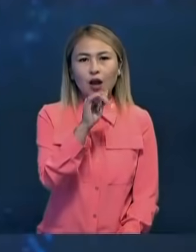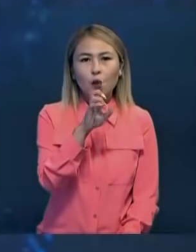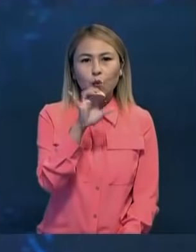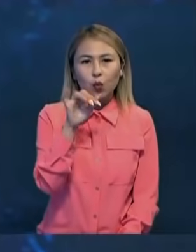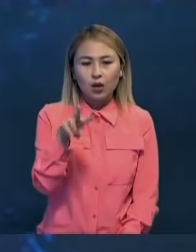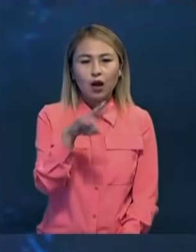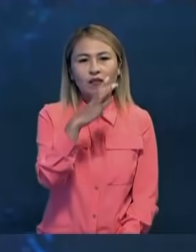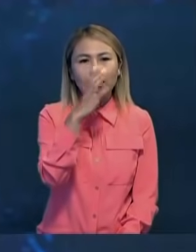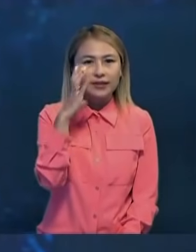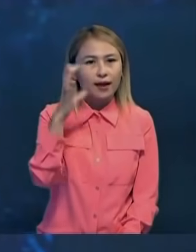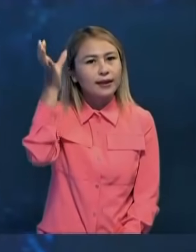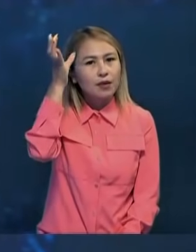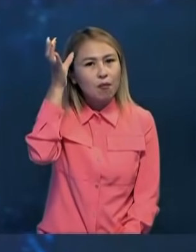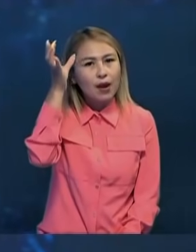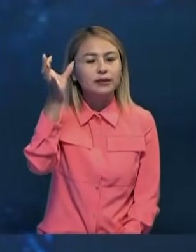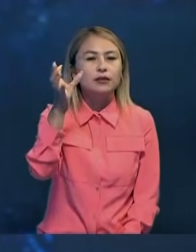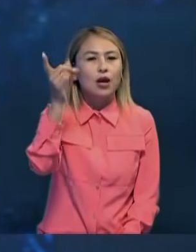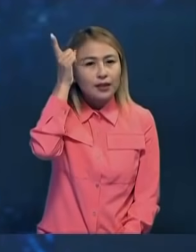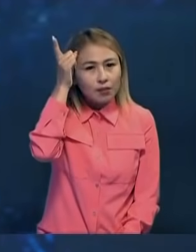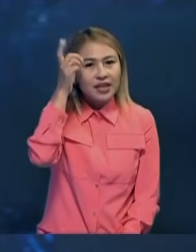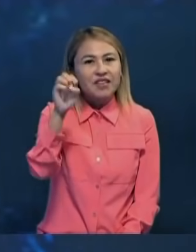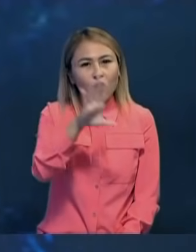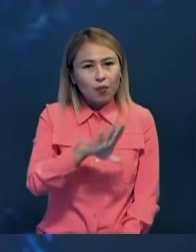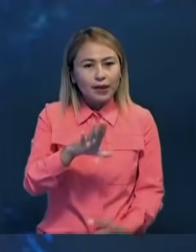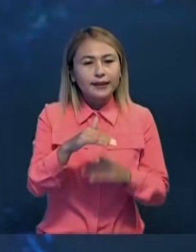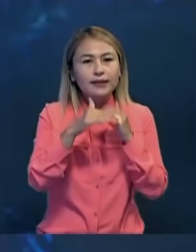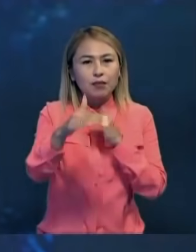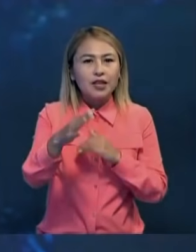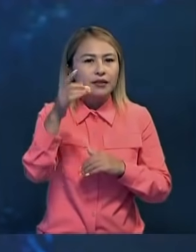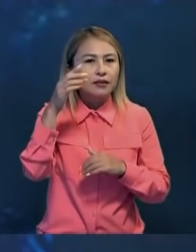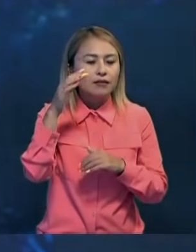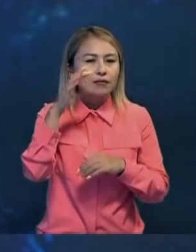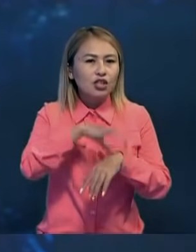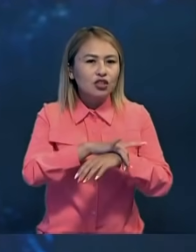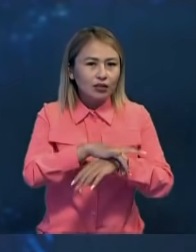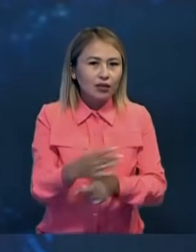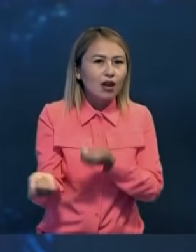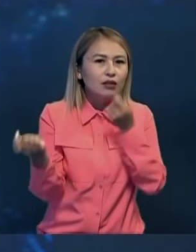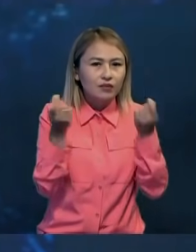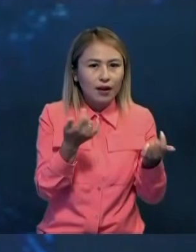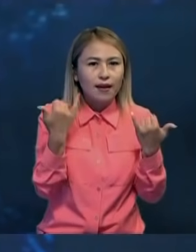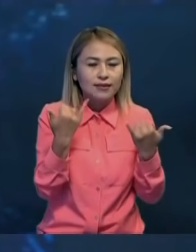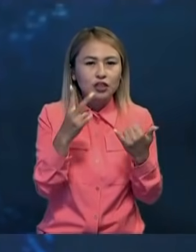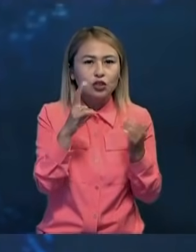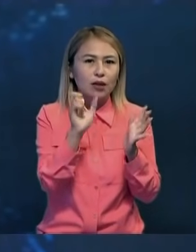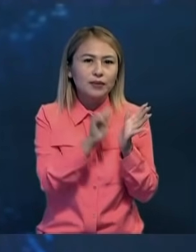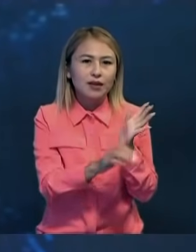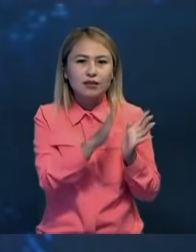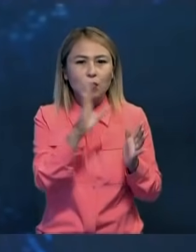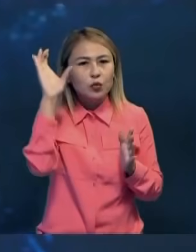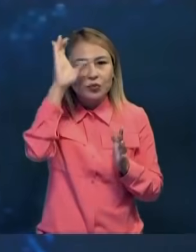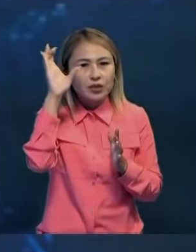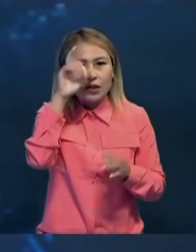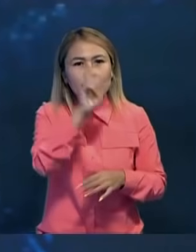Кабулден Ауғанстан, Германия және Еуропалық одақ елдерінің азаматтары Ташкентке эвакуацияланып жатыр. Қазірге дейін 260-тан